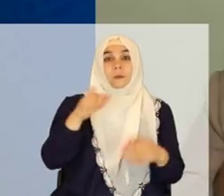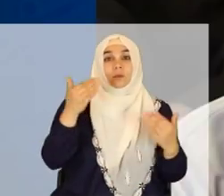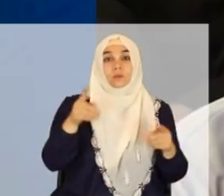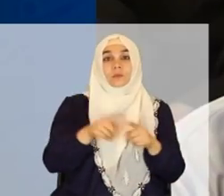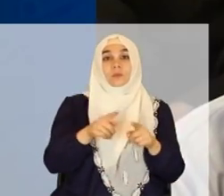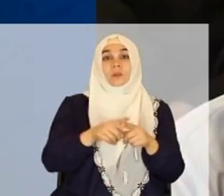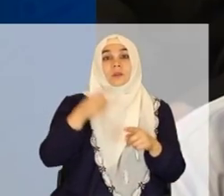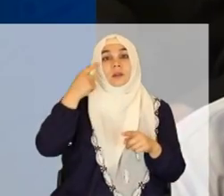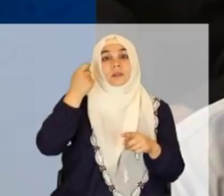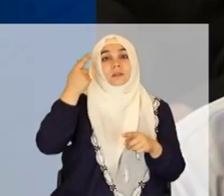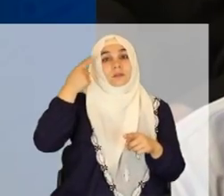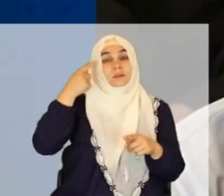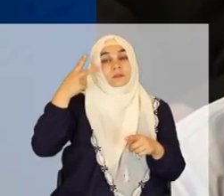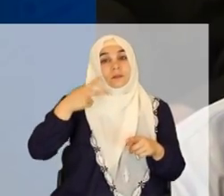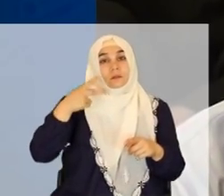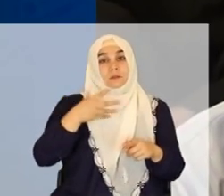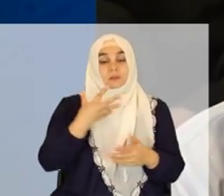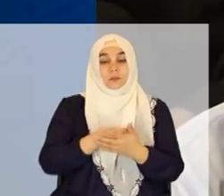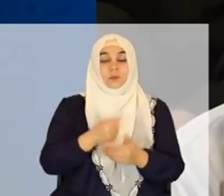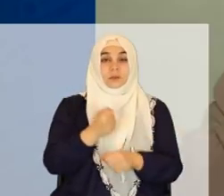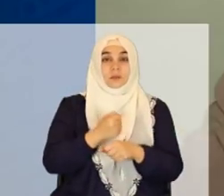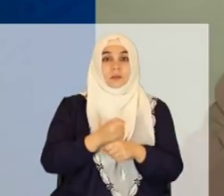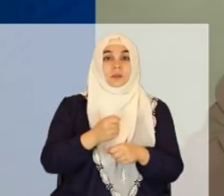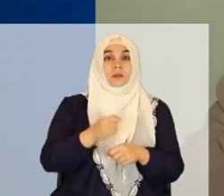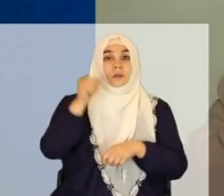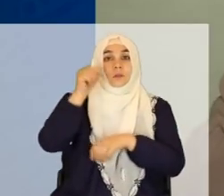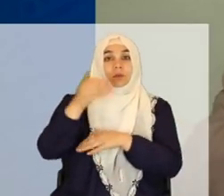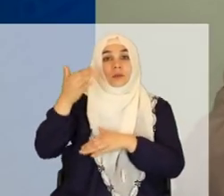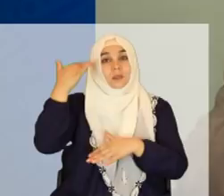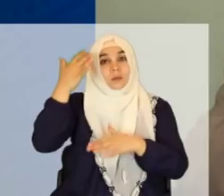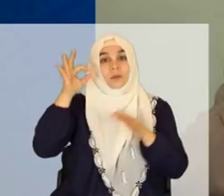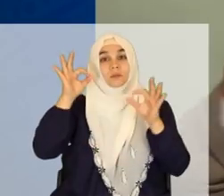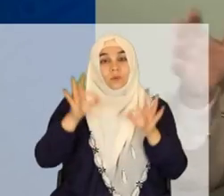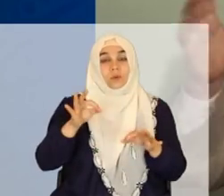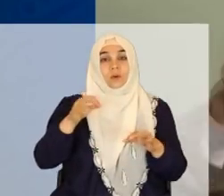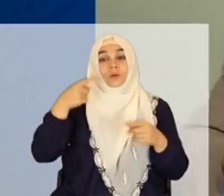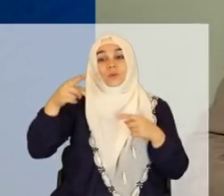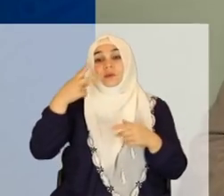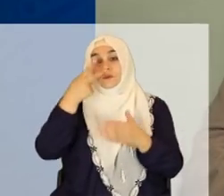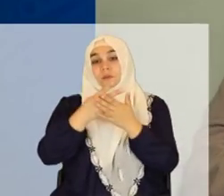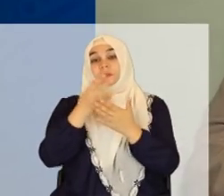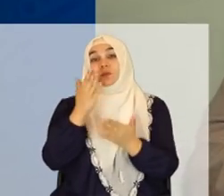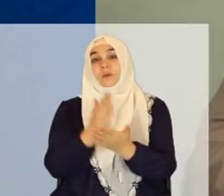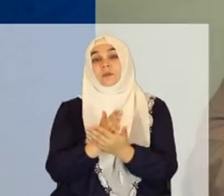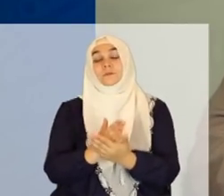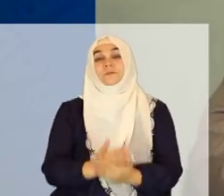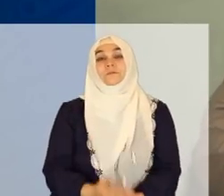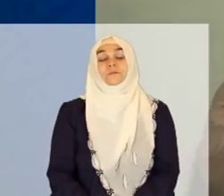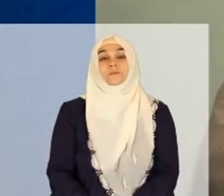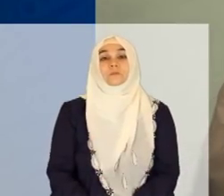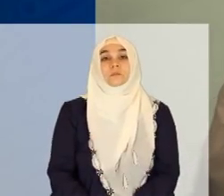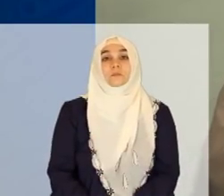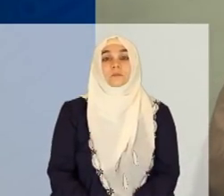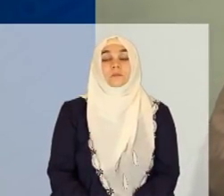yerda xo'ja ko'rsinlik bor. Ibodatni banda qilyapti, niyati to'g'ri, lekin boshqalar ko'ryapti.